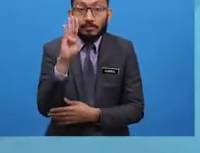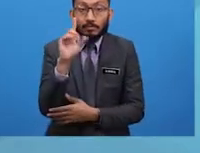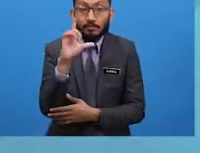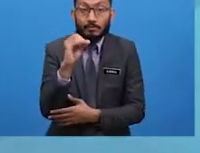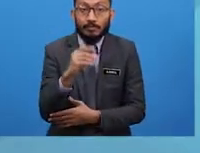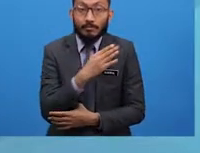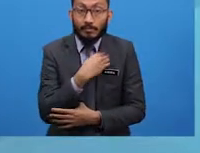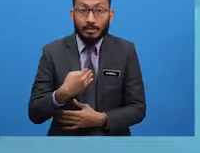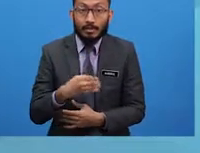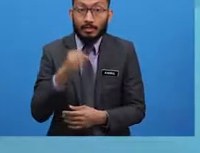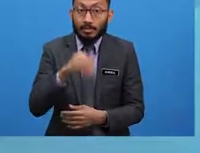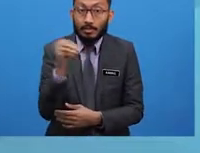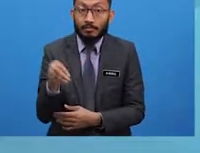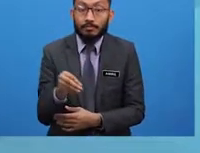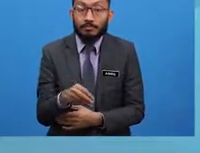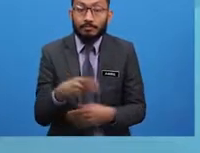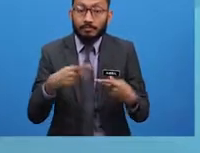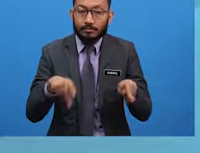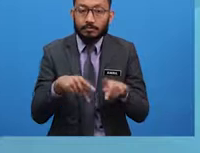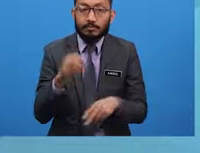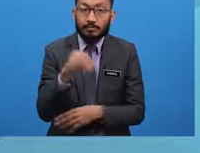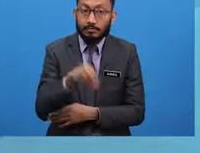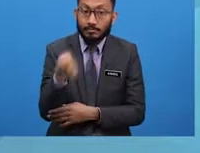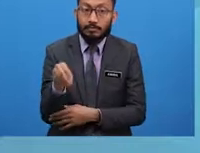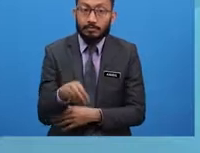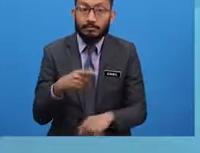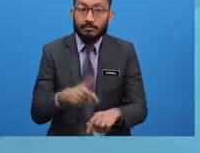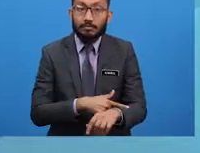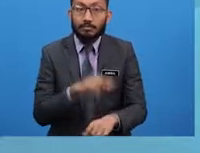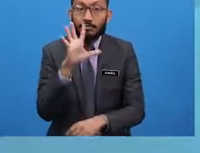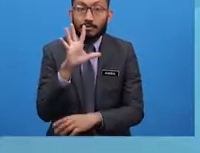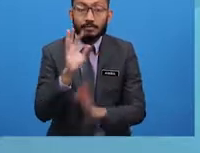terap perlu direndam selama 5 minit.